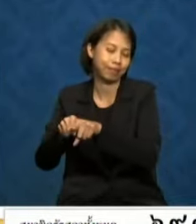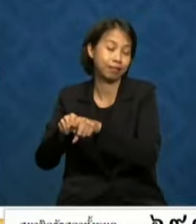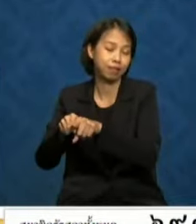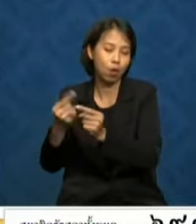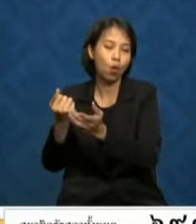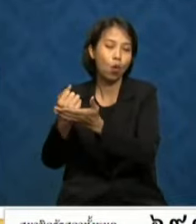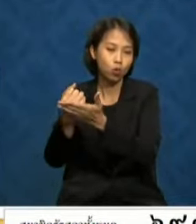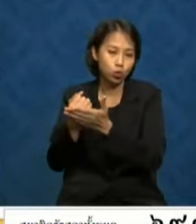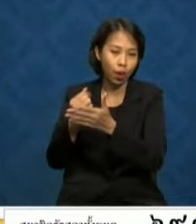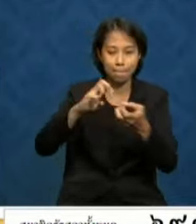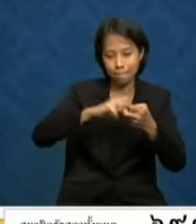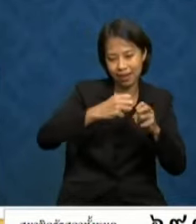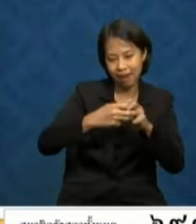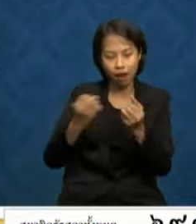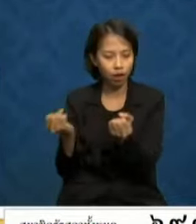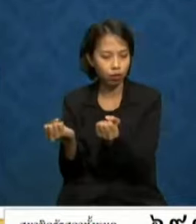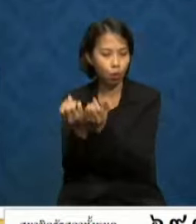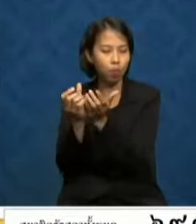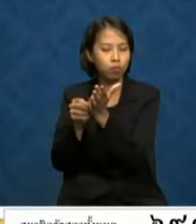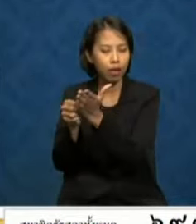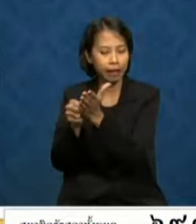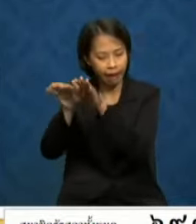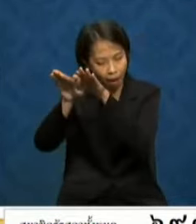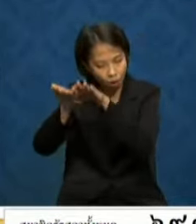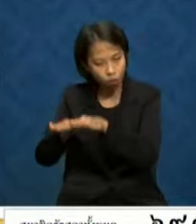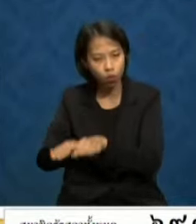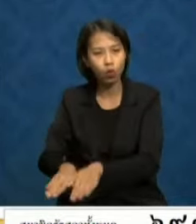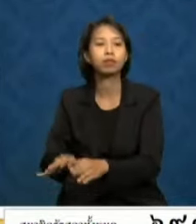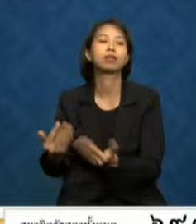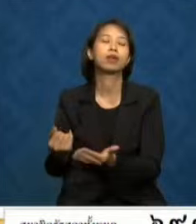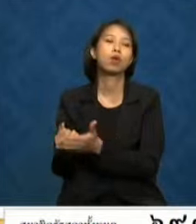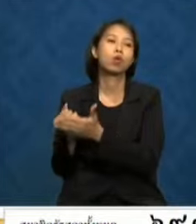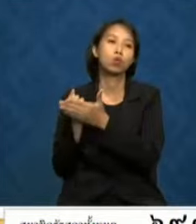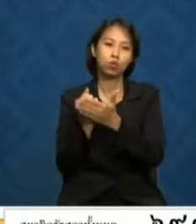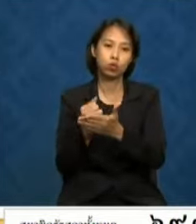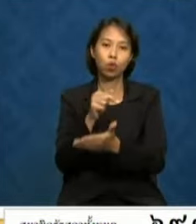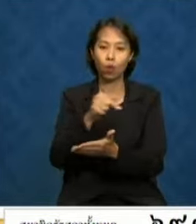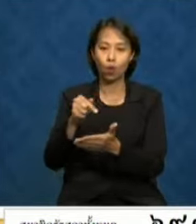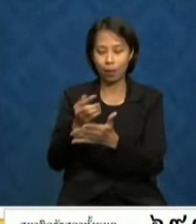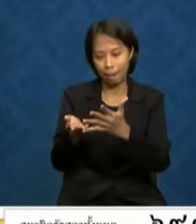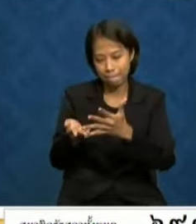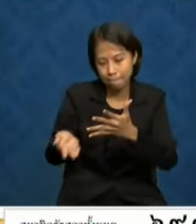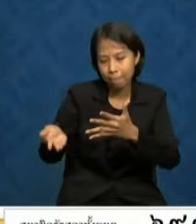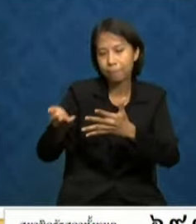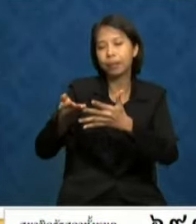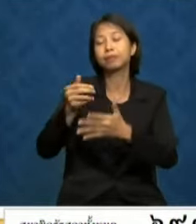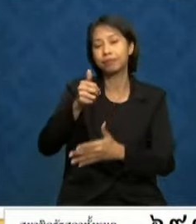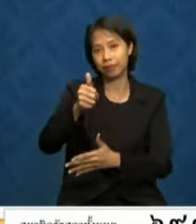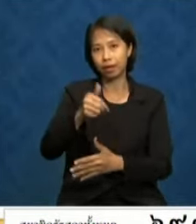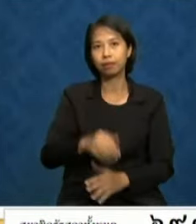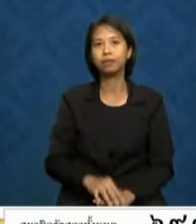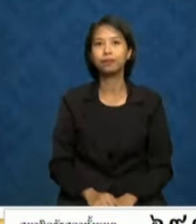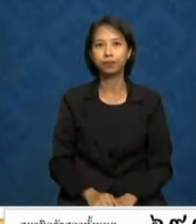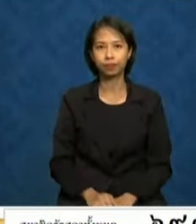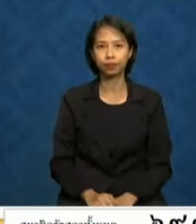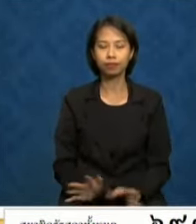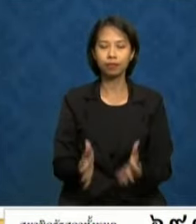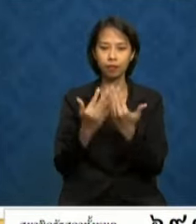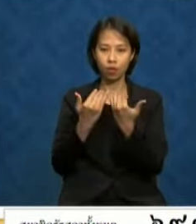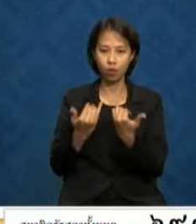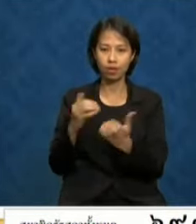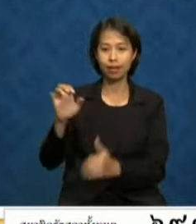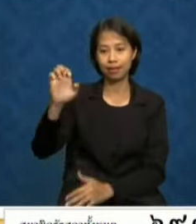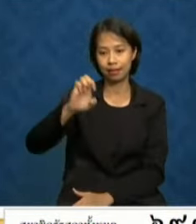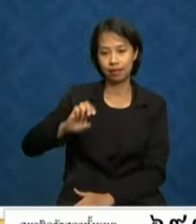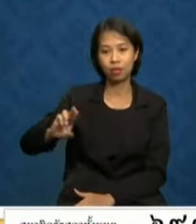ารเพื่อลดข้อห่วงกังวลระหว่างกันในขณะเดียวกันก็เสริมสร้างขีดความสามารถระหว่างกันได้นะคะทั้งนี้เนี่ยสหภาพยุโรปเนี่ย